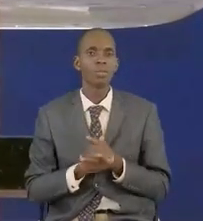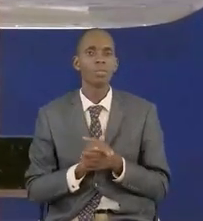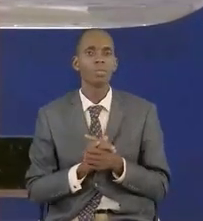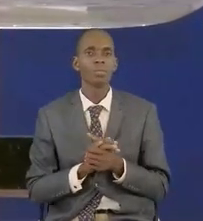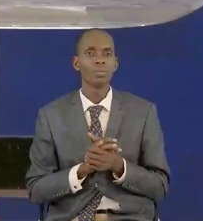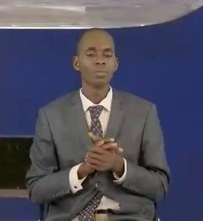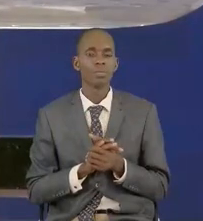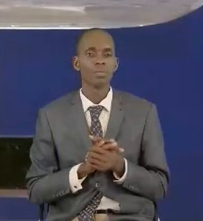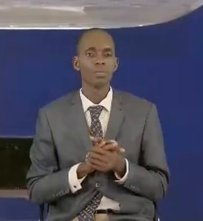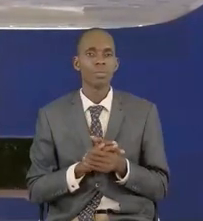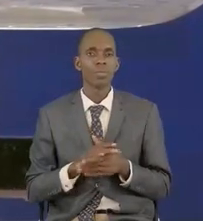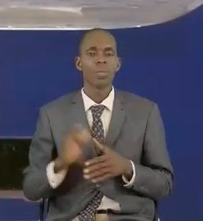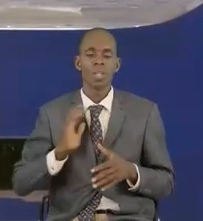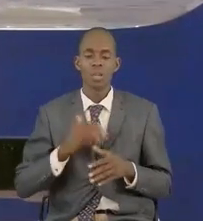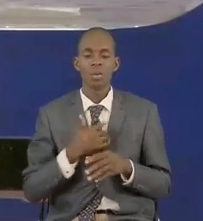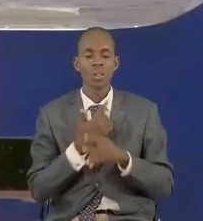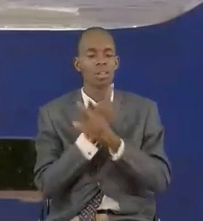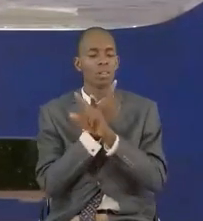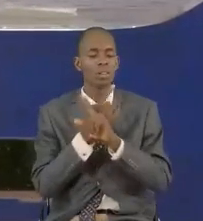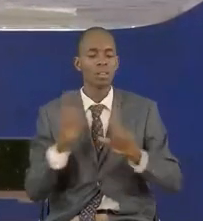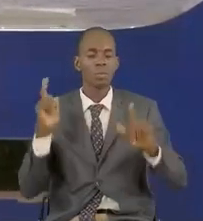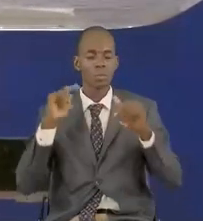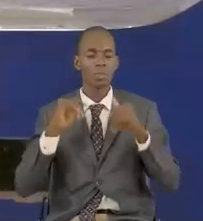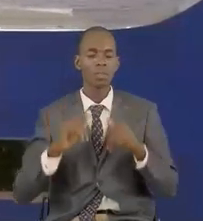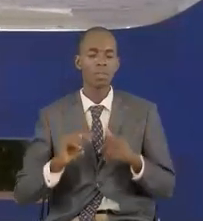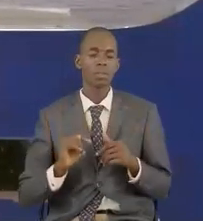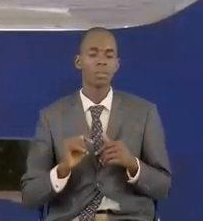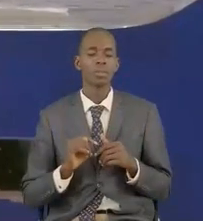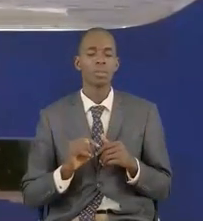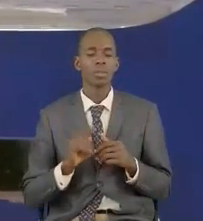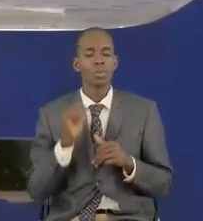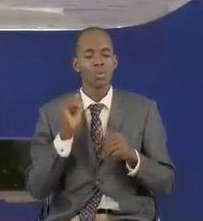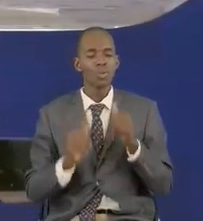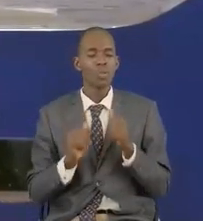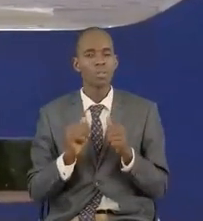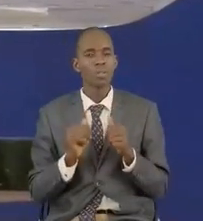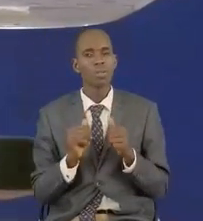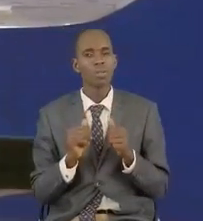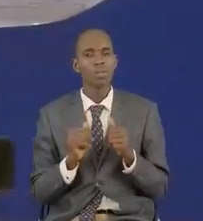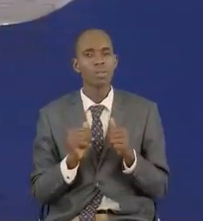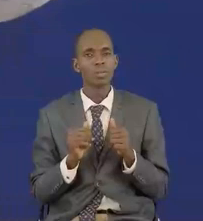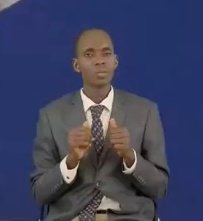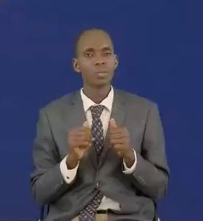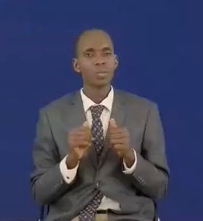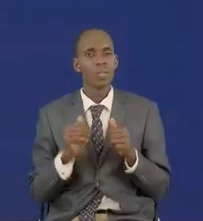notre liberté que nous avons en Jésus-Christ